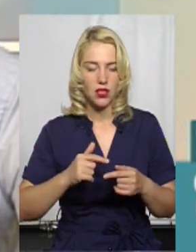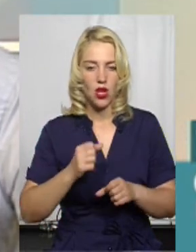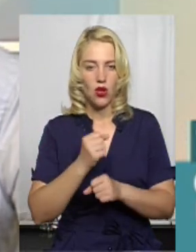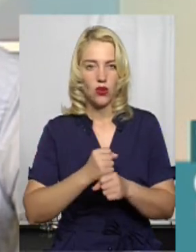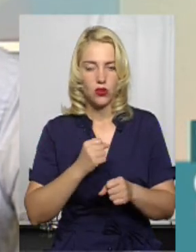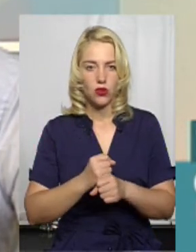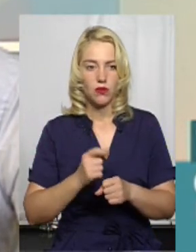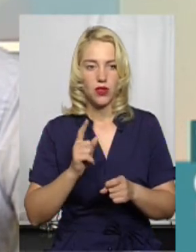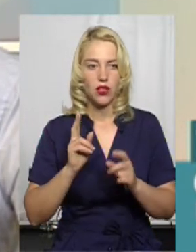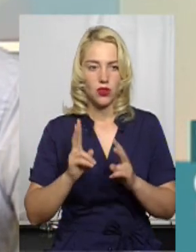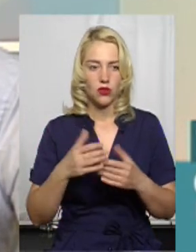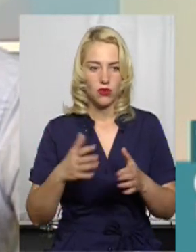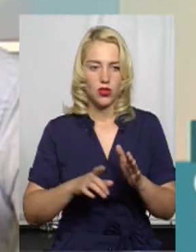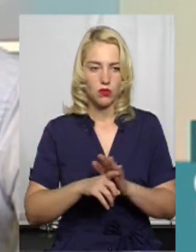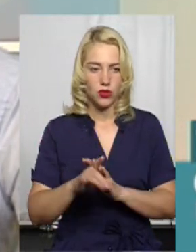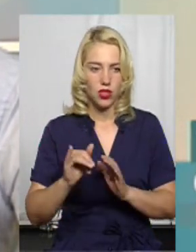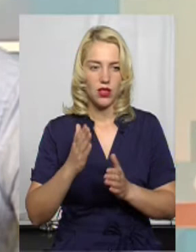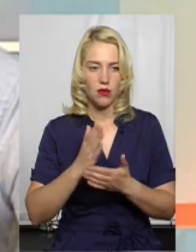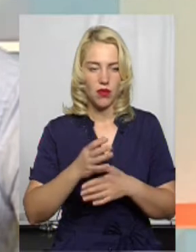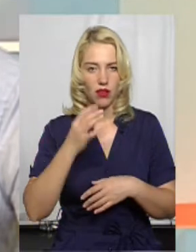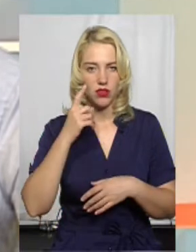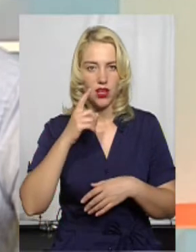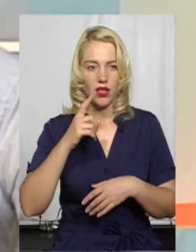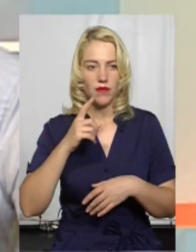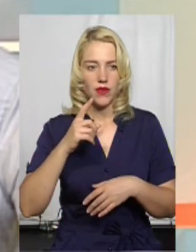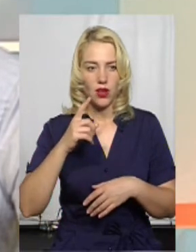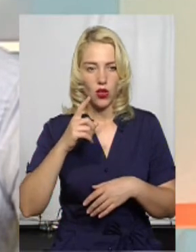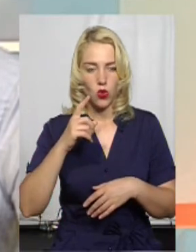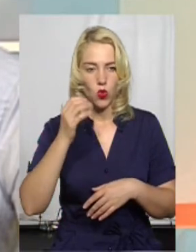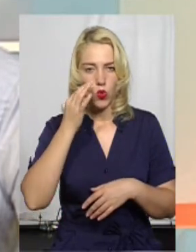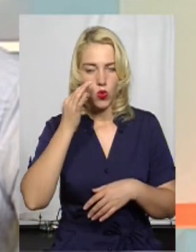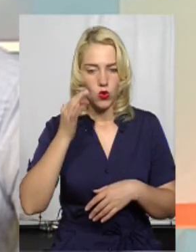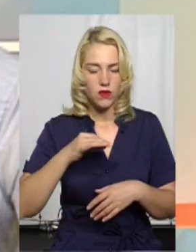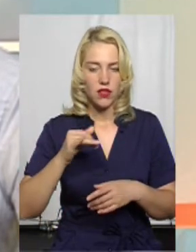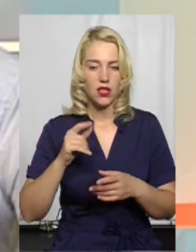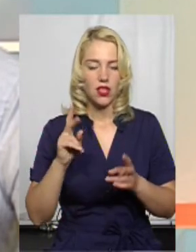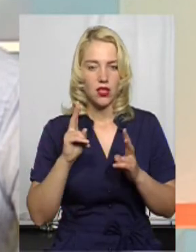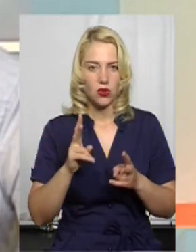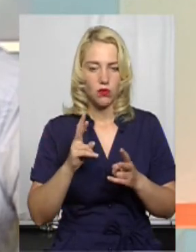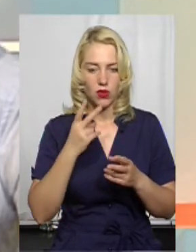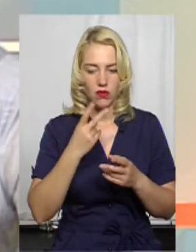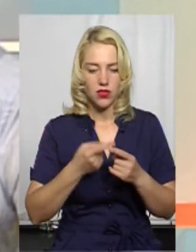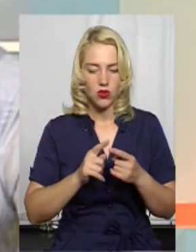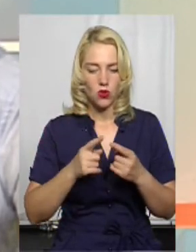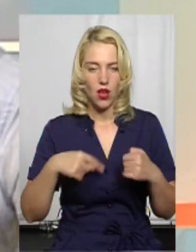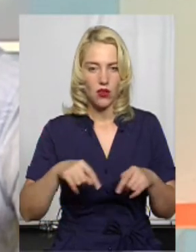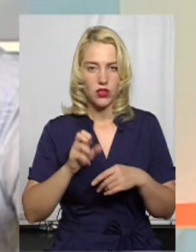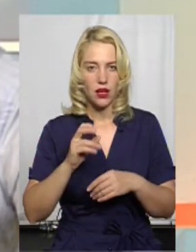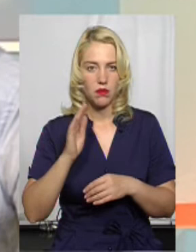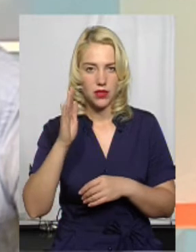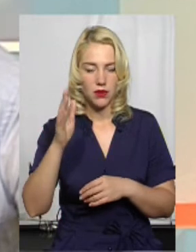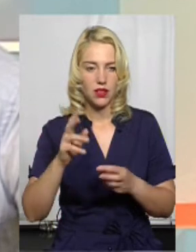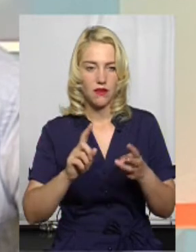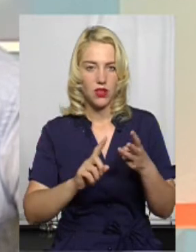розробки, і ті, хто вже почали і мають гіркий досвід, і ті, хто планують, вони дійсно подивляться на цю галузь як перспективну.